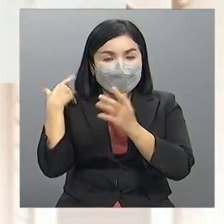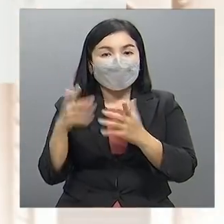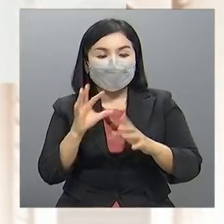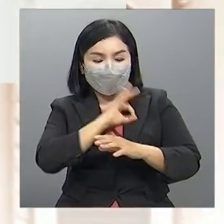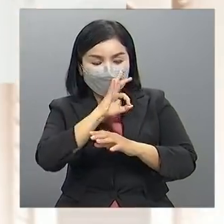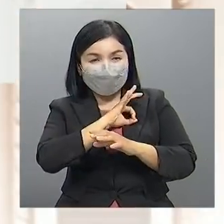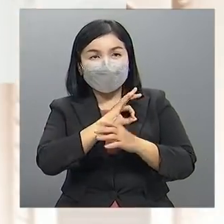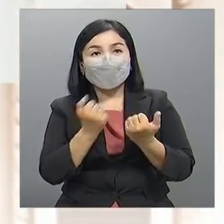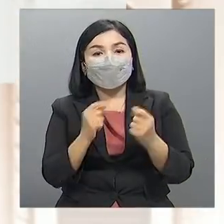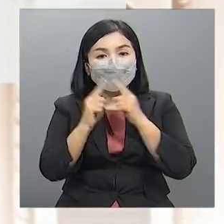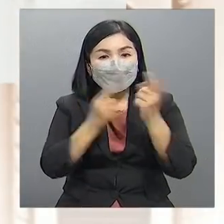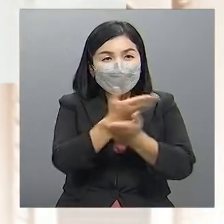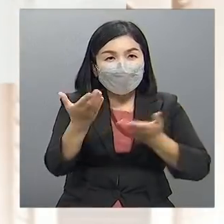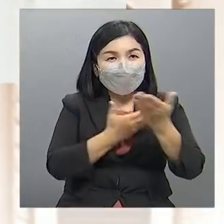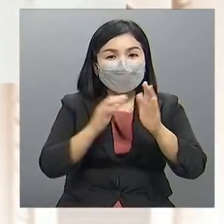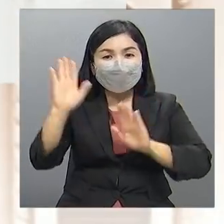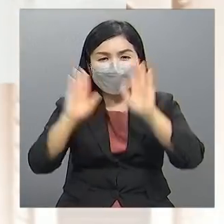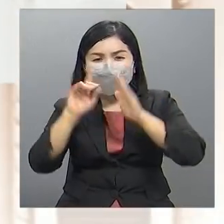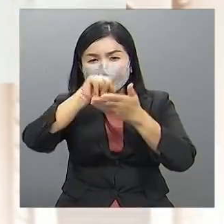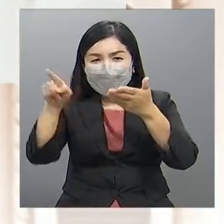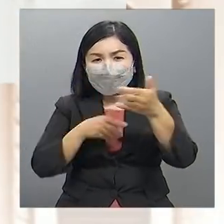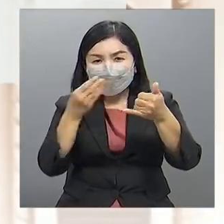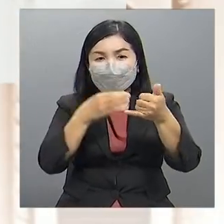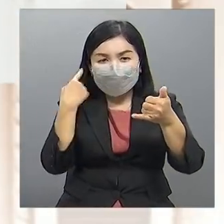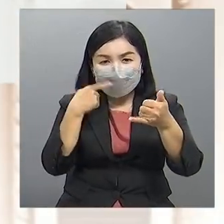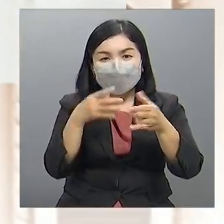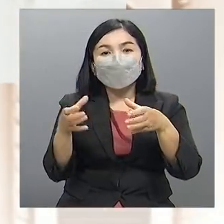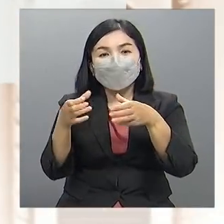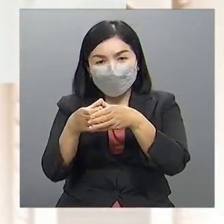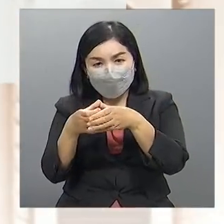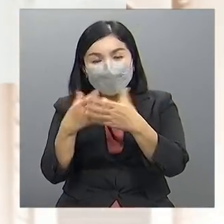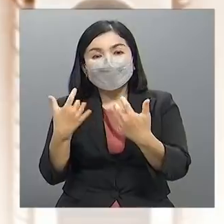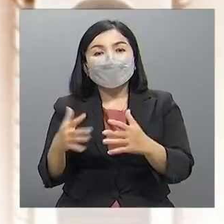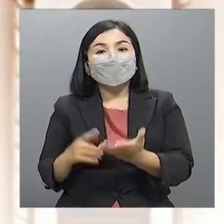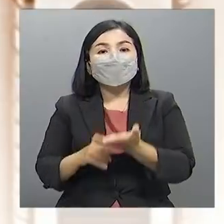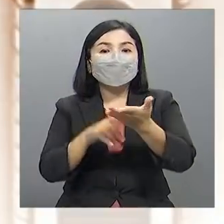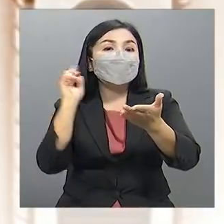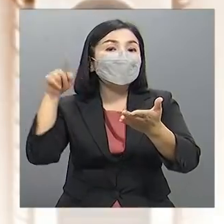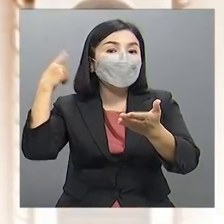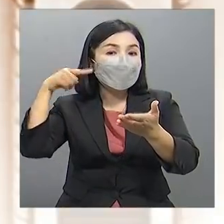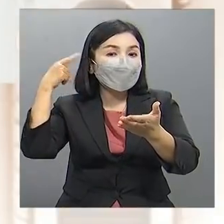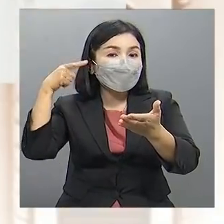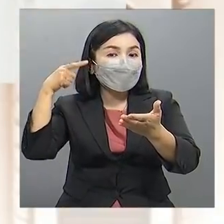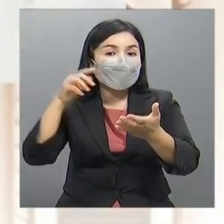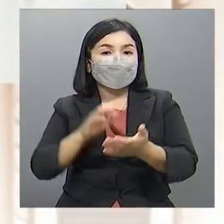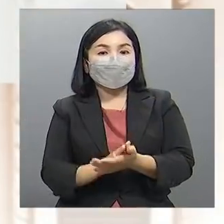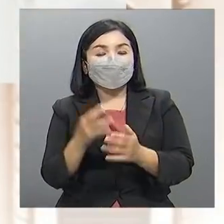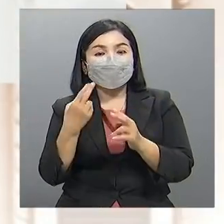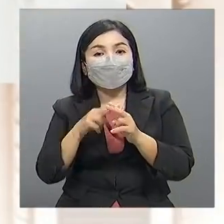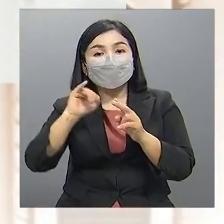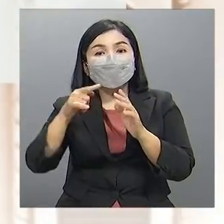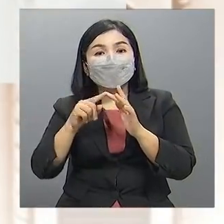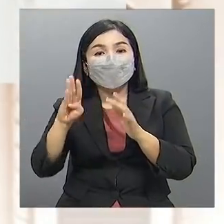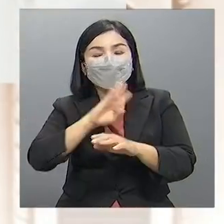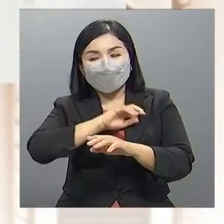าคูหาโหวตอยู่ค่ะแล้วก็มีรายงานด้วยนะคะว่าพรรคจะเสนอให้นางสาวธนพรศรีวิราชหรือคุณจุ๊บจิ๊บเป็นเหรัญญิกพรรค